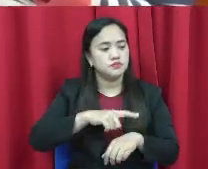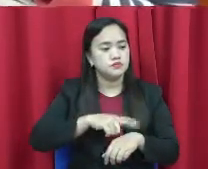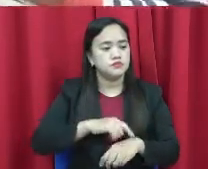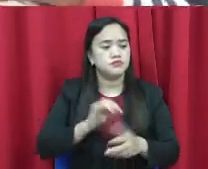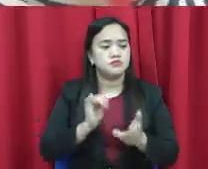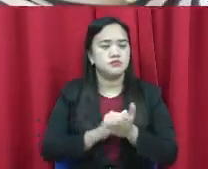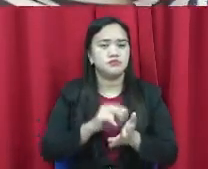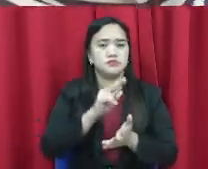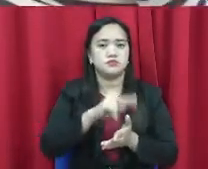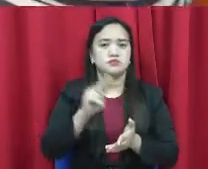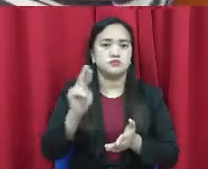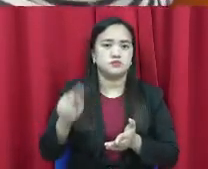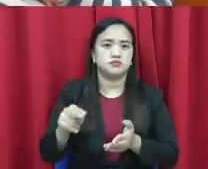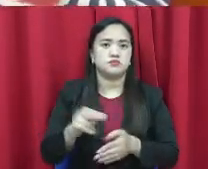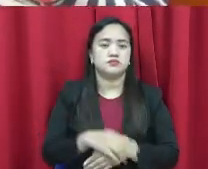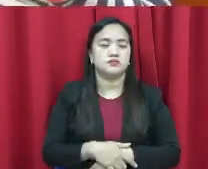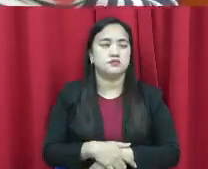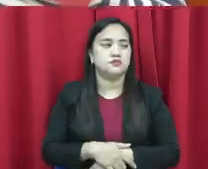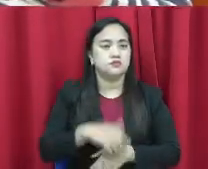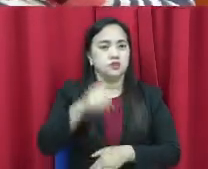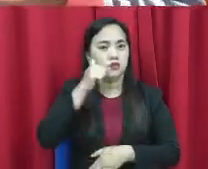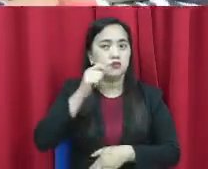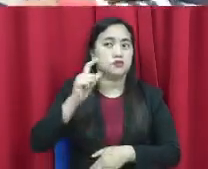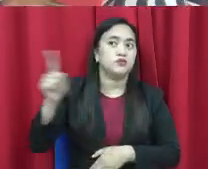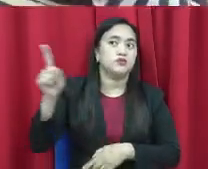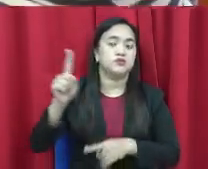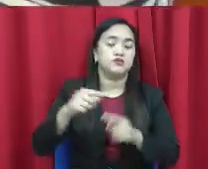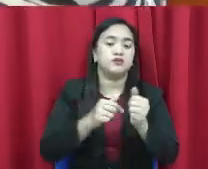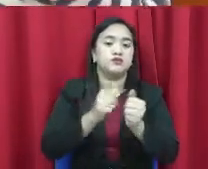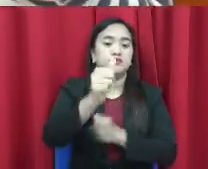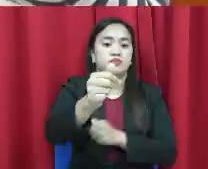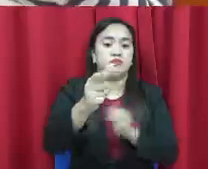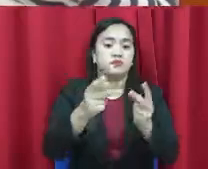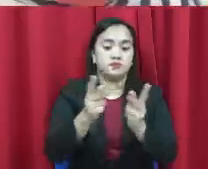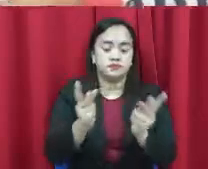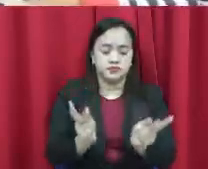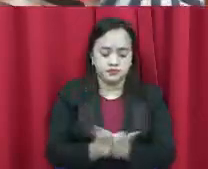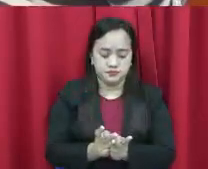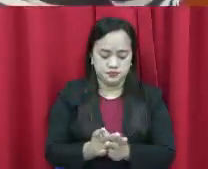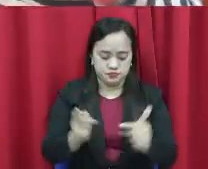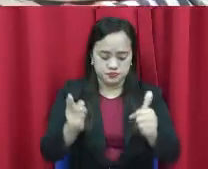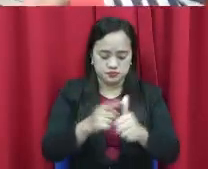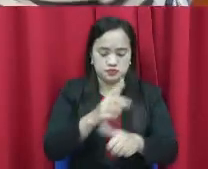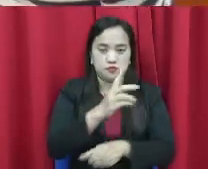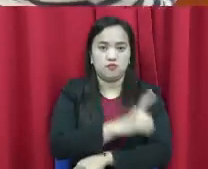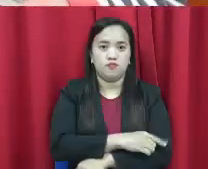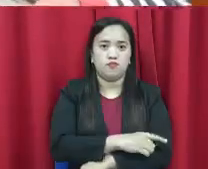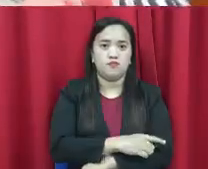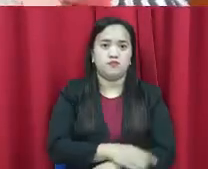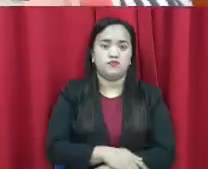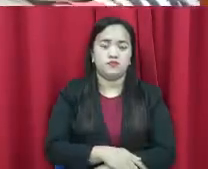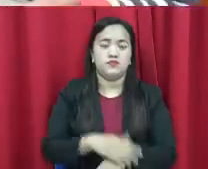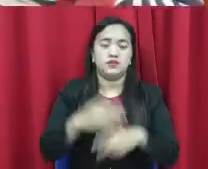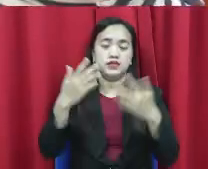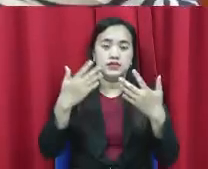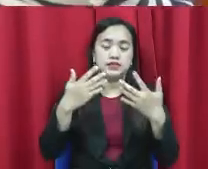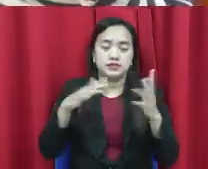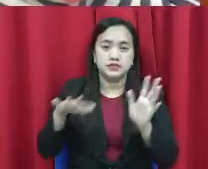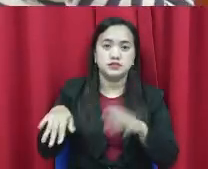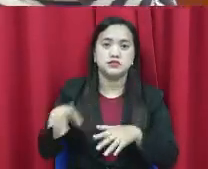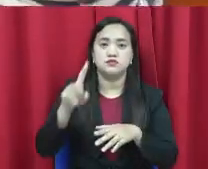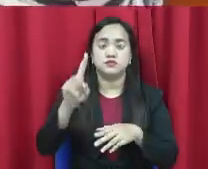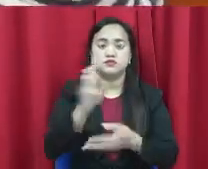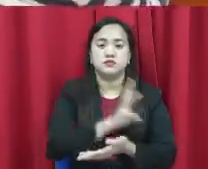yung asawa namin kasi di ba naassign sila sa malalayo unang araw ng kasal namin iniwan niya ako ng isang linggo mga